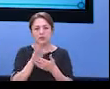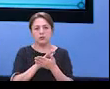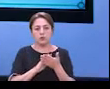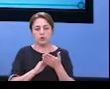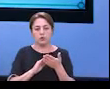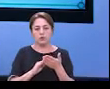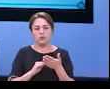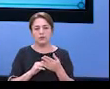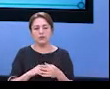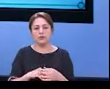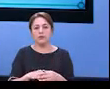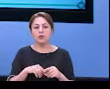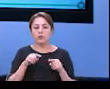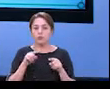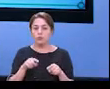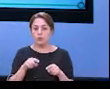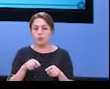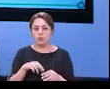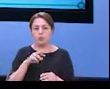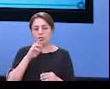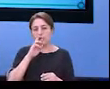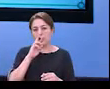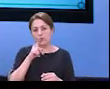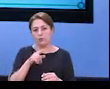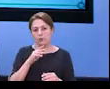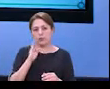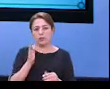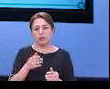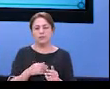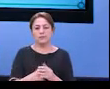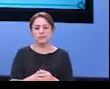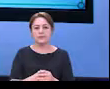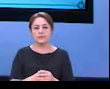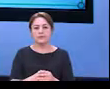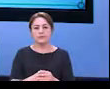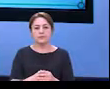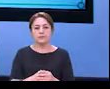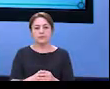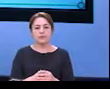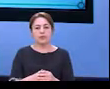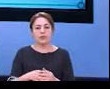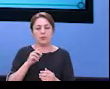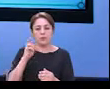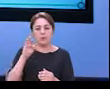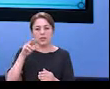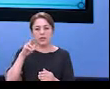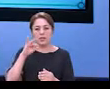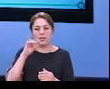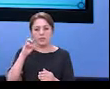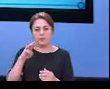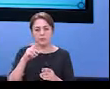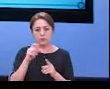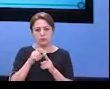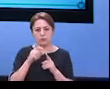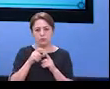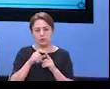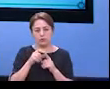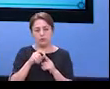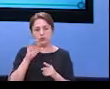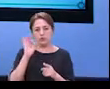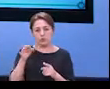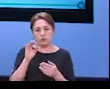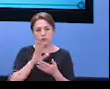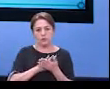qilganidek yozib qo'ya qolishadi. Bu esa juda katta xato hisoblanadi. Bilim so'zini xuddi shunday